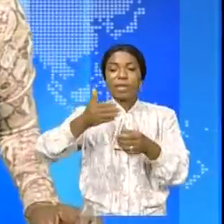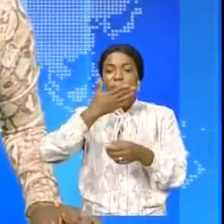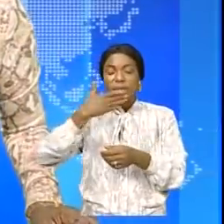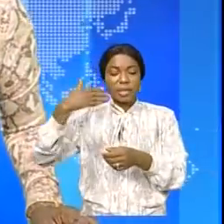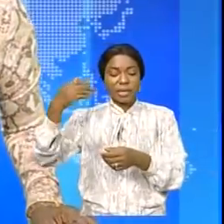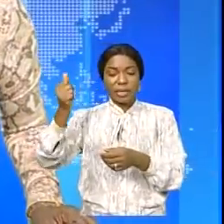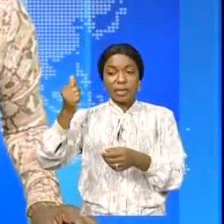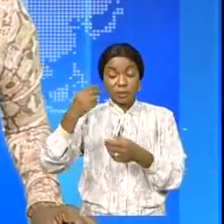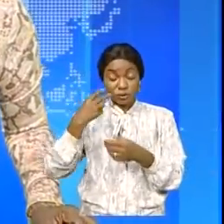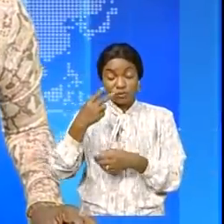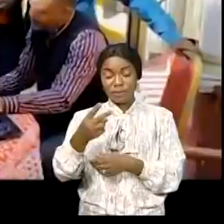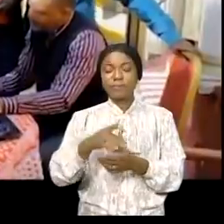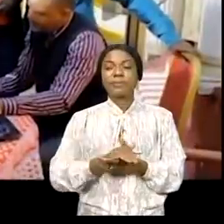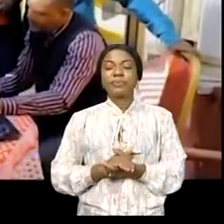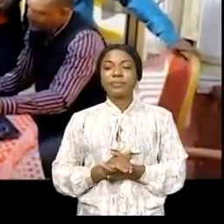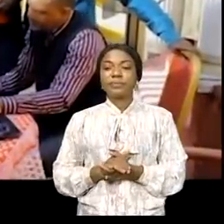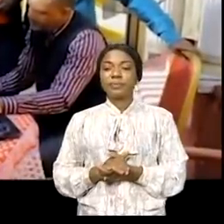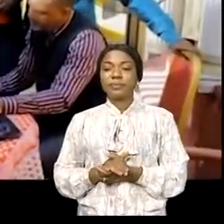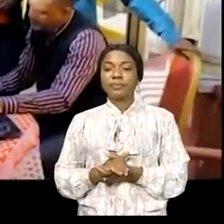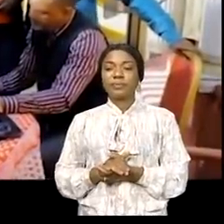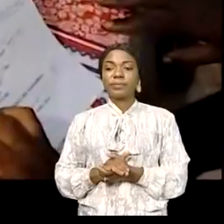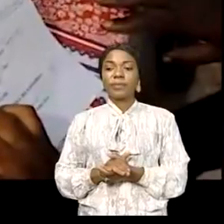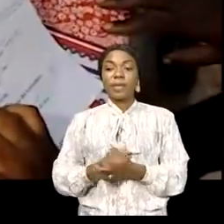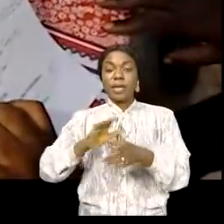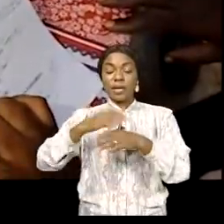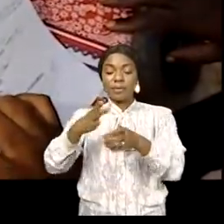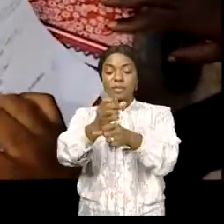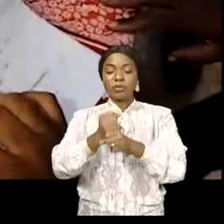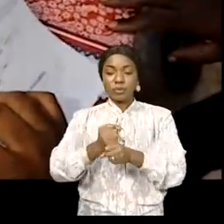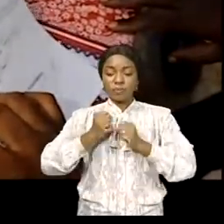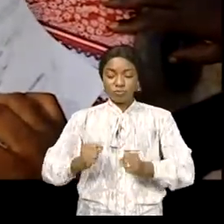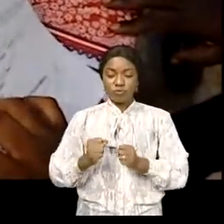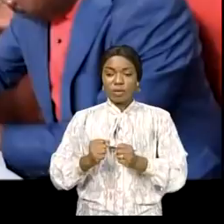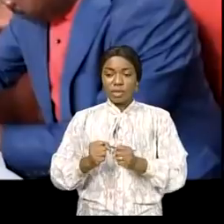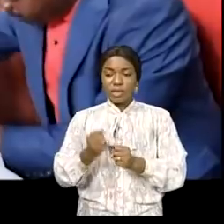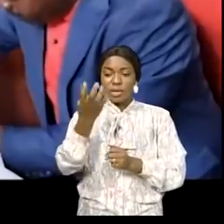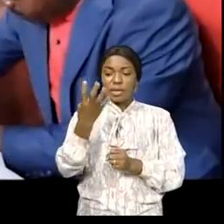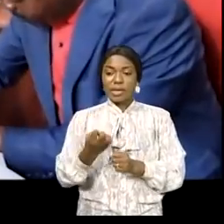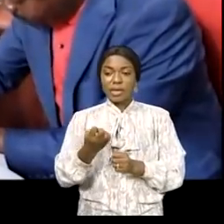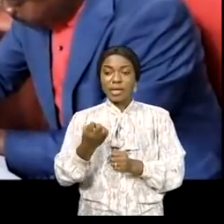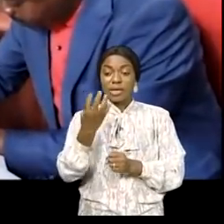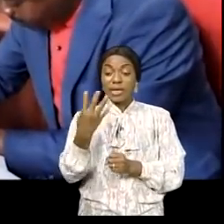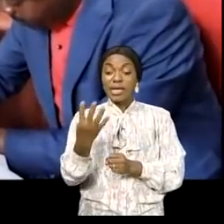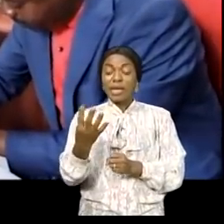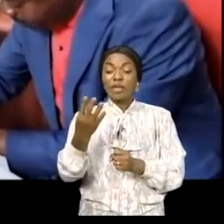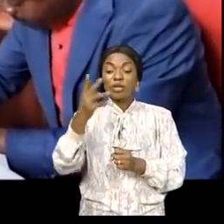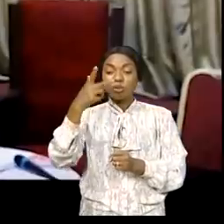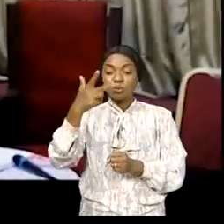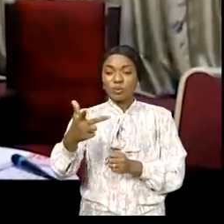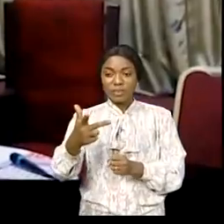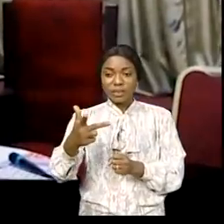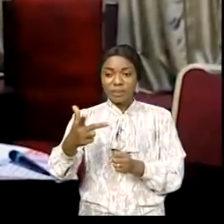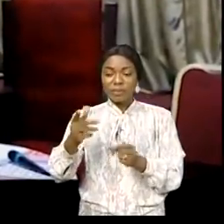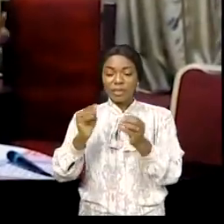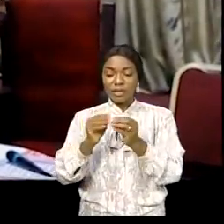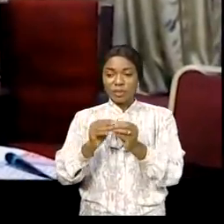cet espace. Serge Mata. Après sa prise de fonction à l'issue de la 43e Assemblée Générale ordinaire et élective du